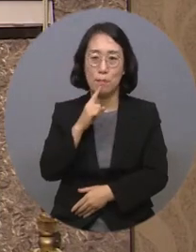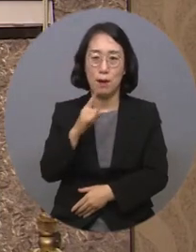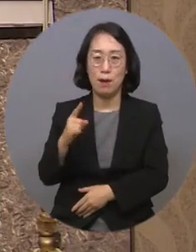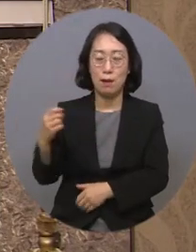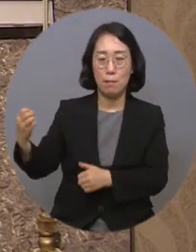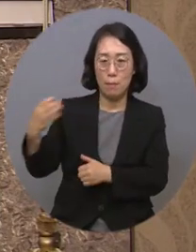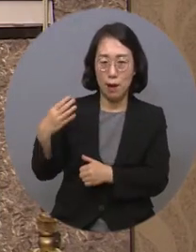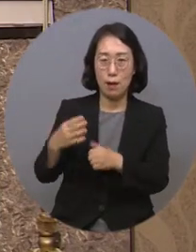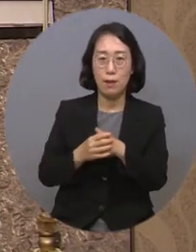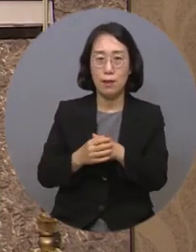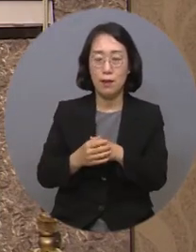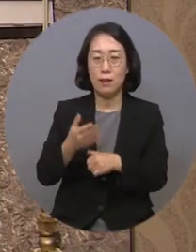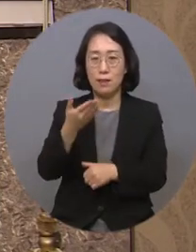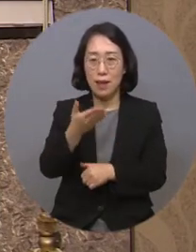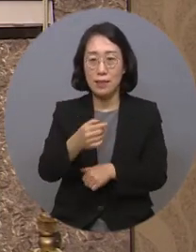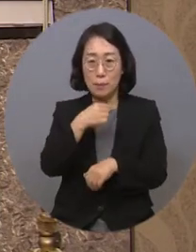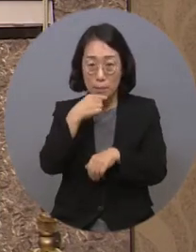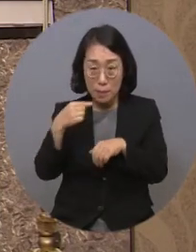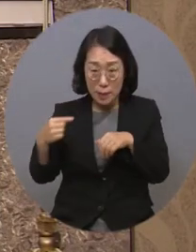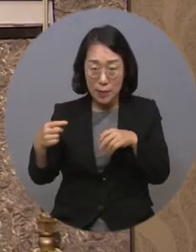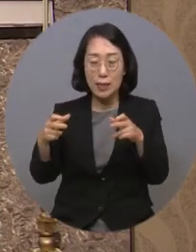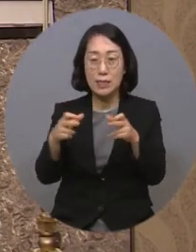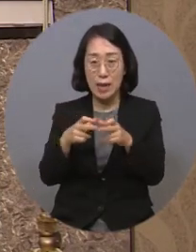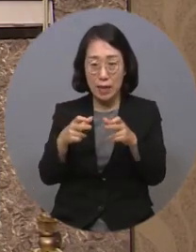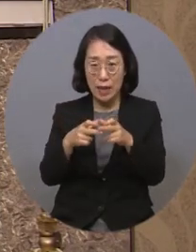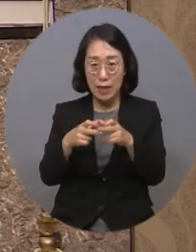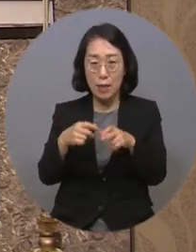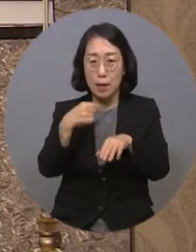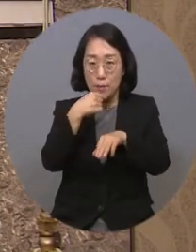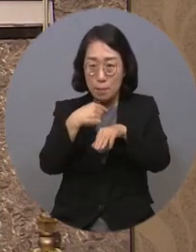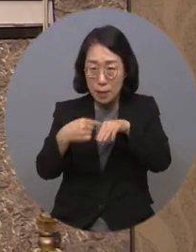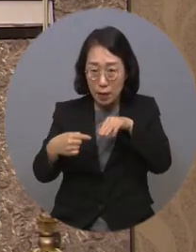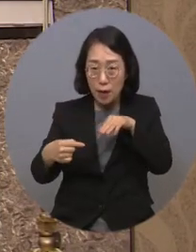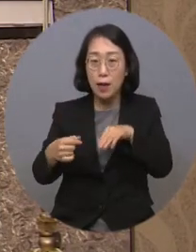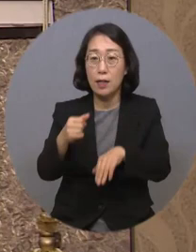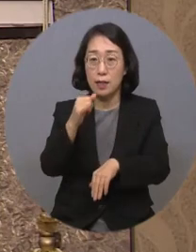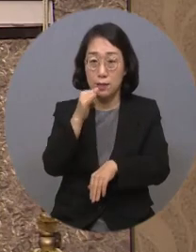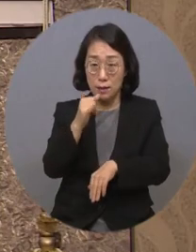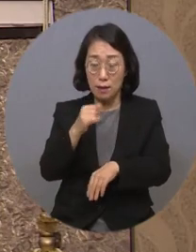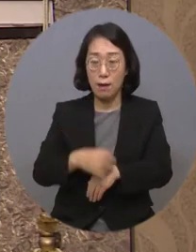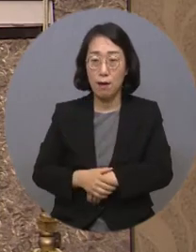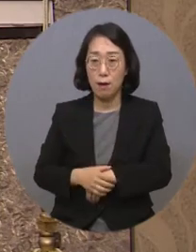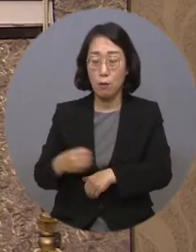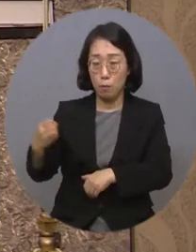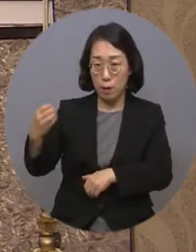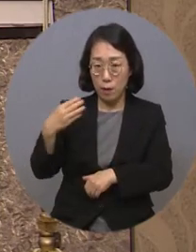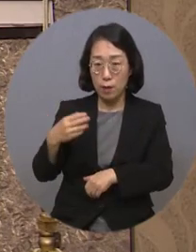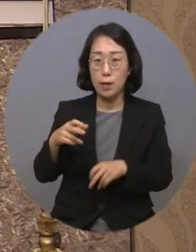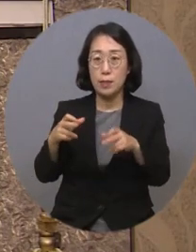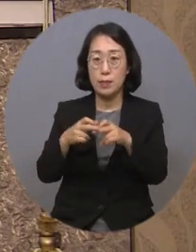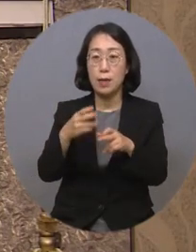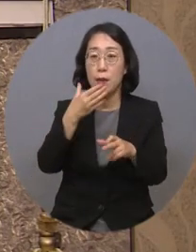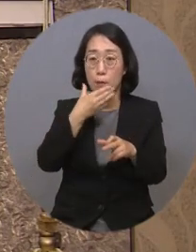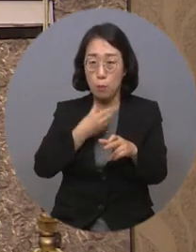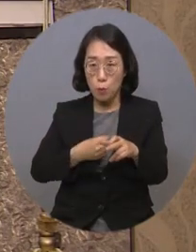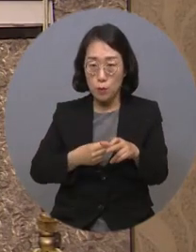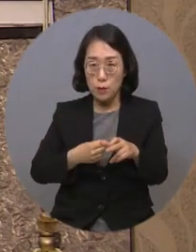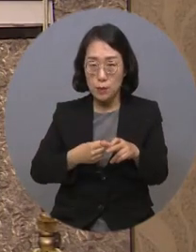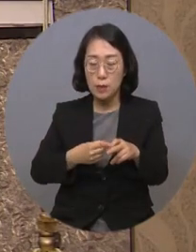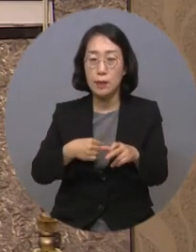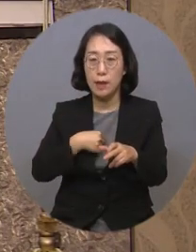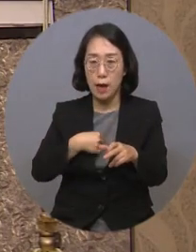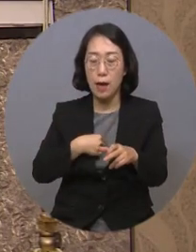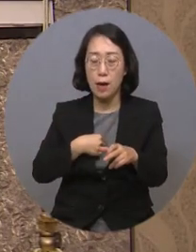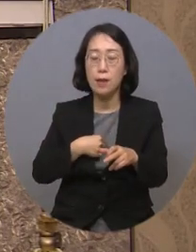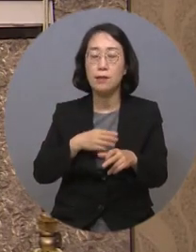네. 심지어는 당신은 피도 장애인 피다 이런 이야기를 하는데 네. 저는 장애인 복지가 천직이라고 생각하고